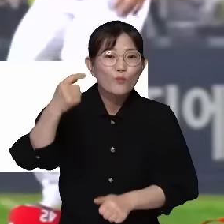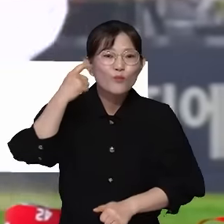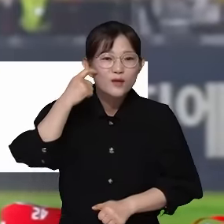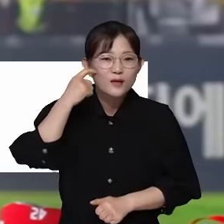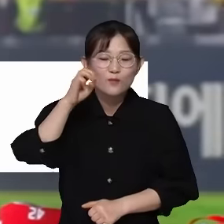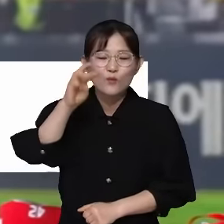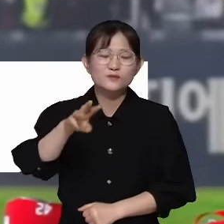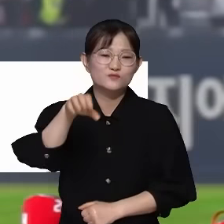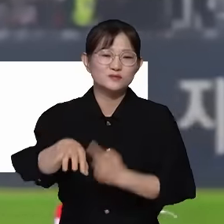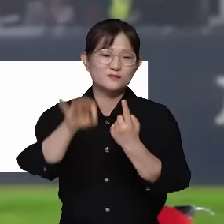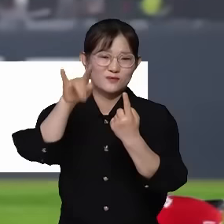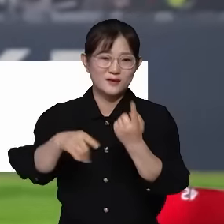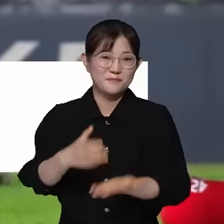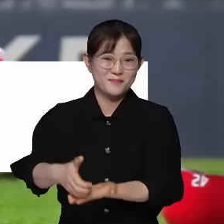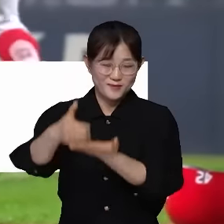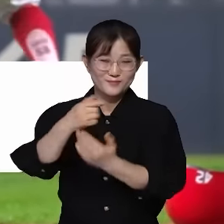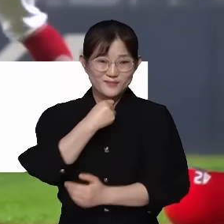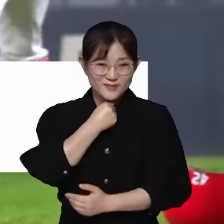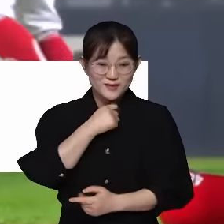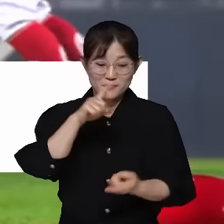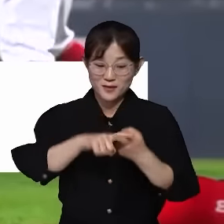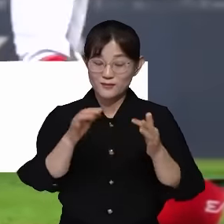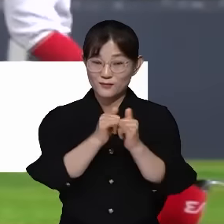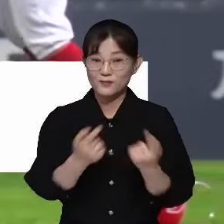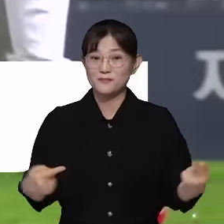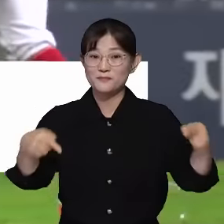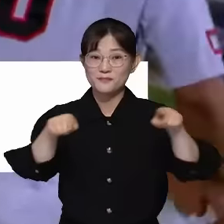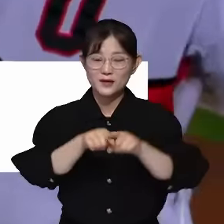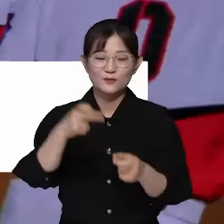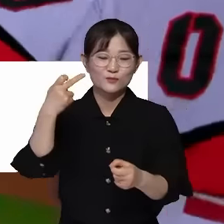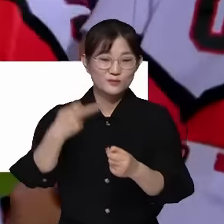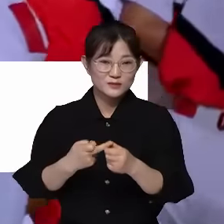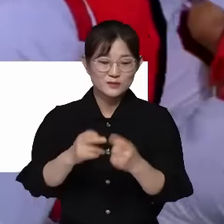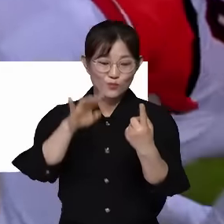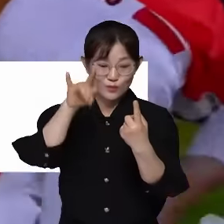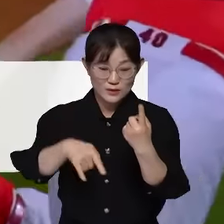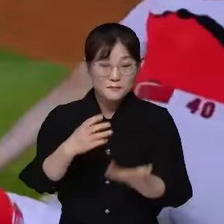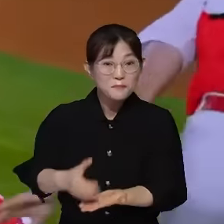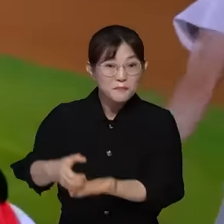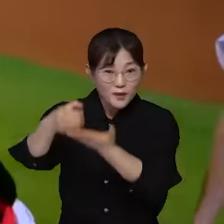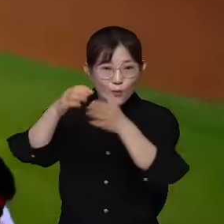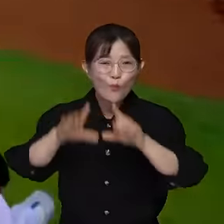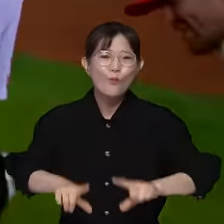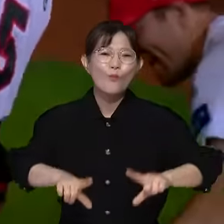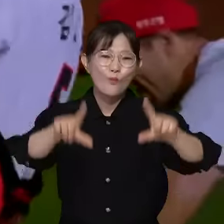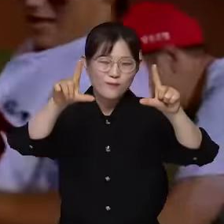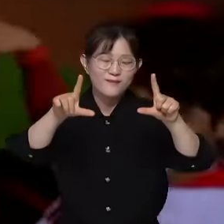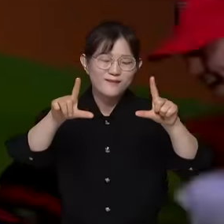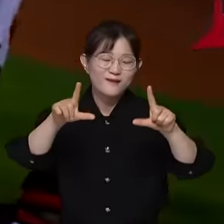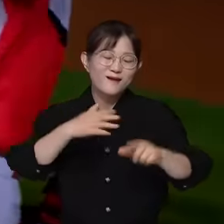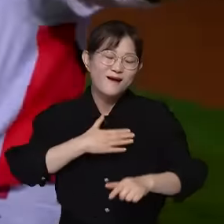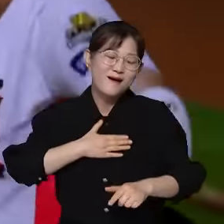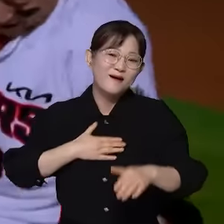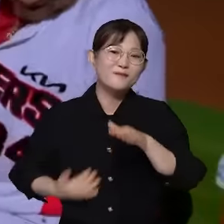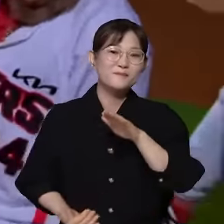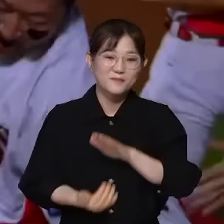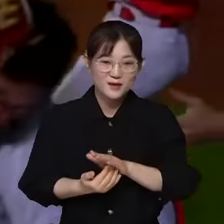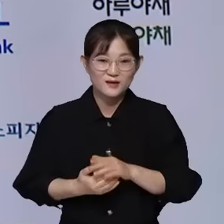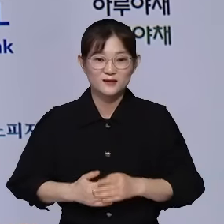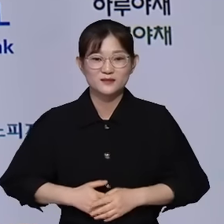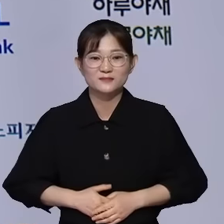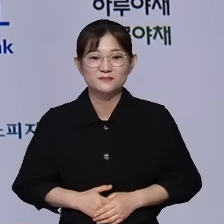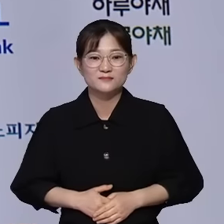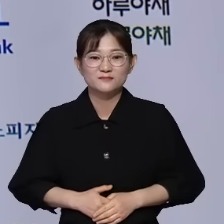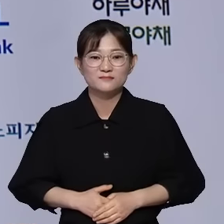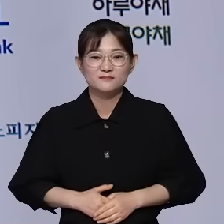때문이었습니다. 팬들과 함께 12번째 우승 트로피를 들어올린 올해가 더욱 뜻깊은 이유입니다. 제가